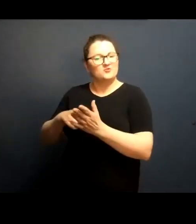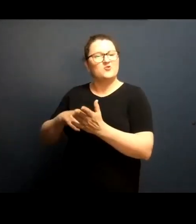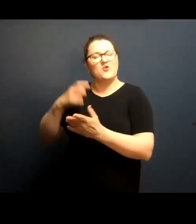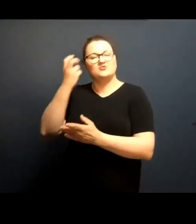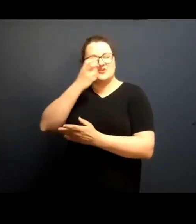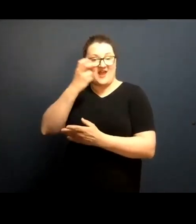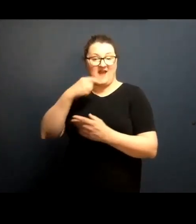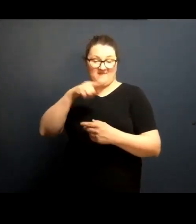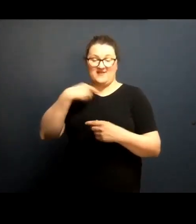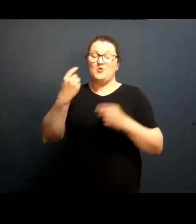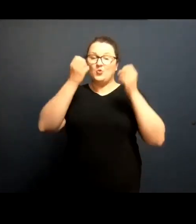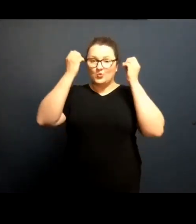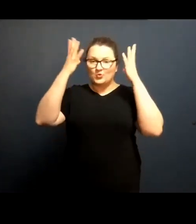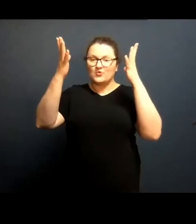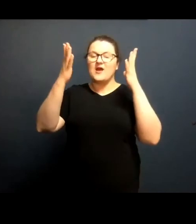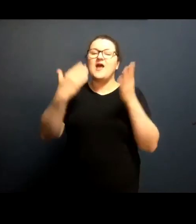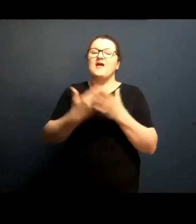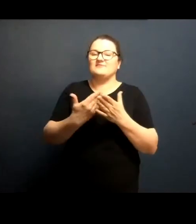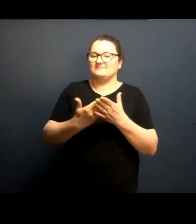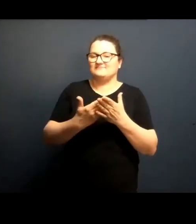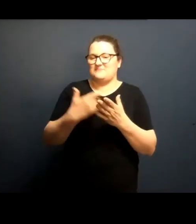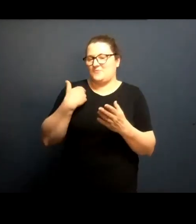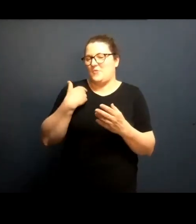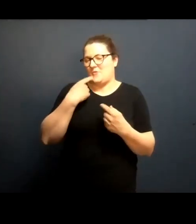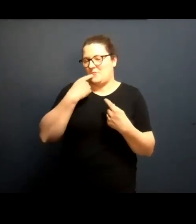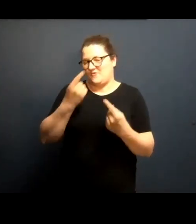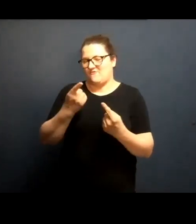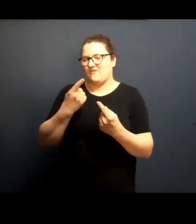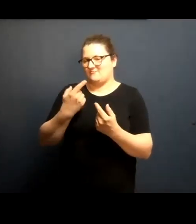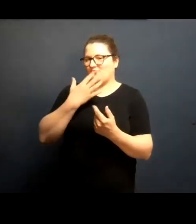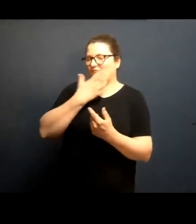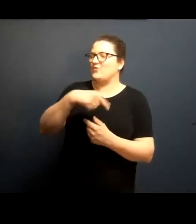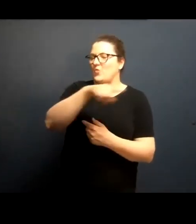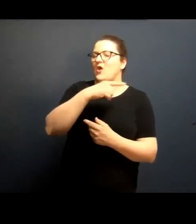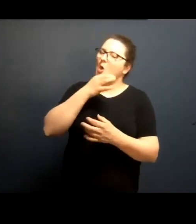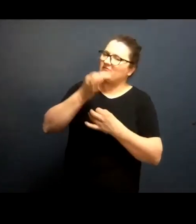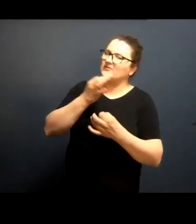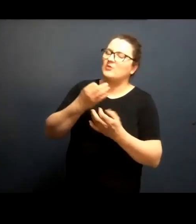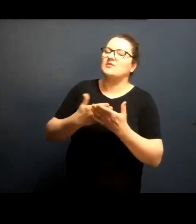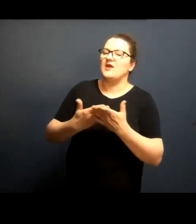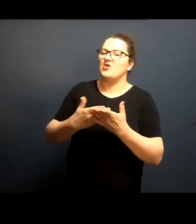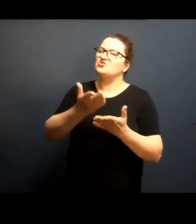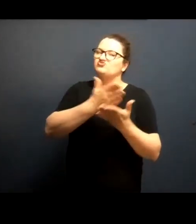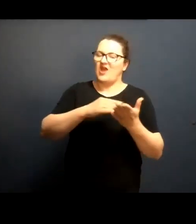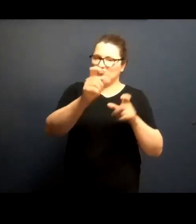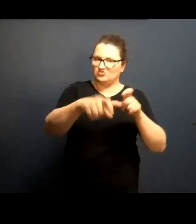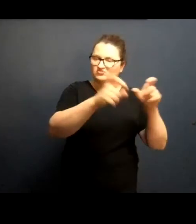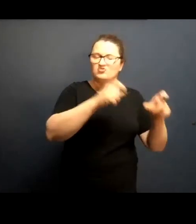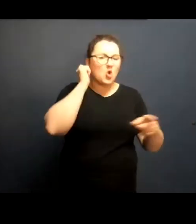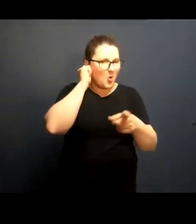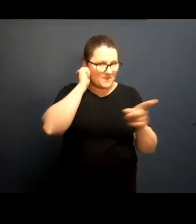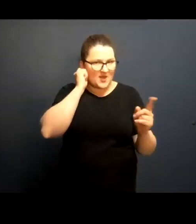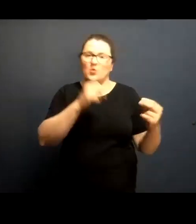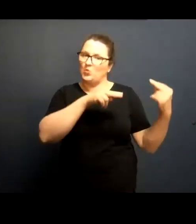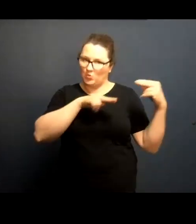dlatego, że tam też takie były wypowiedzi, bo one to komentowały. Okazało się, że część z tych kobiet uczestniczących w warsztatach